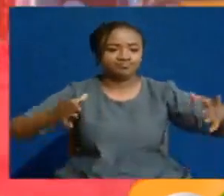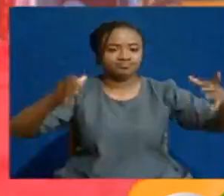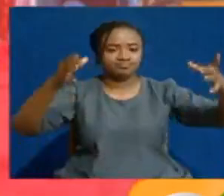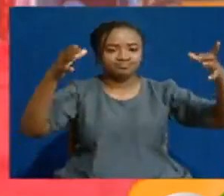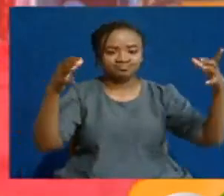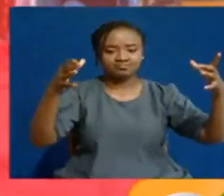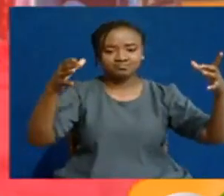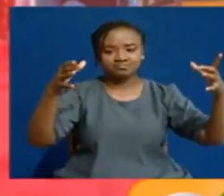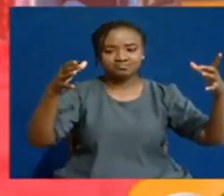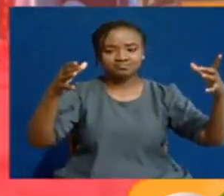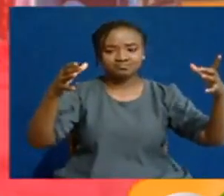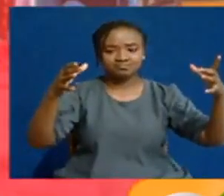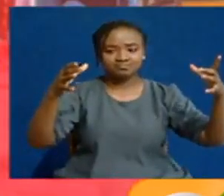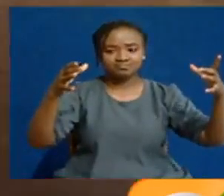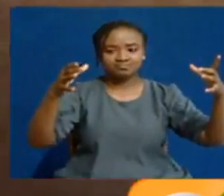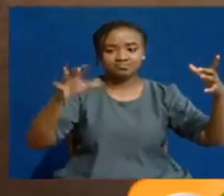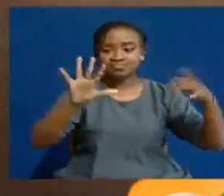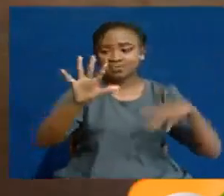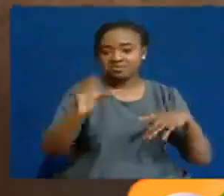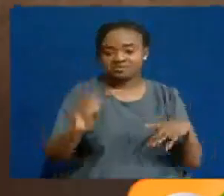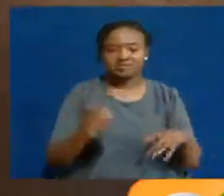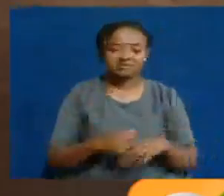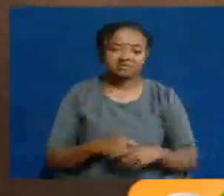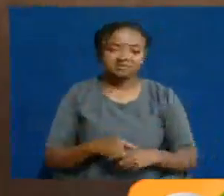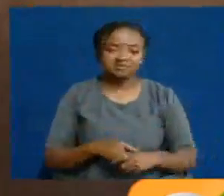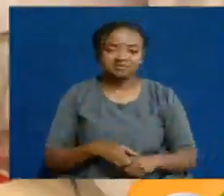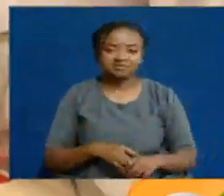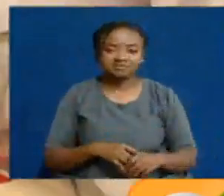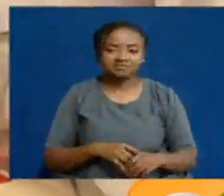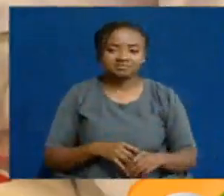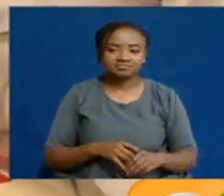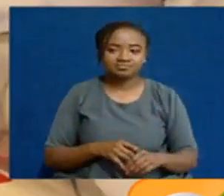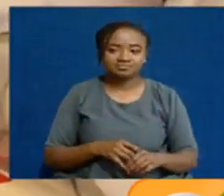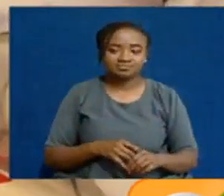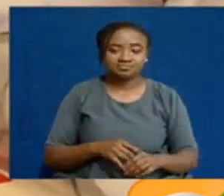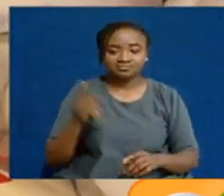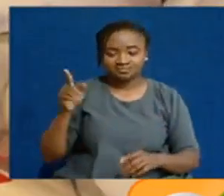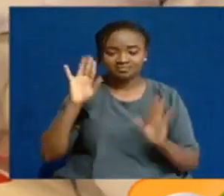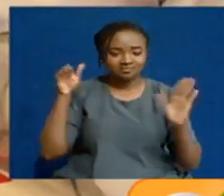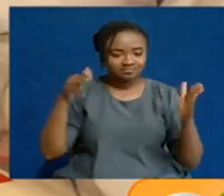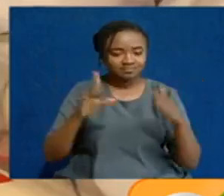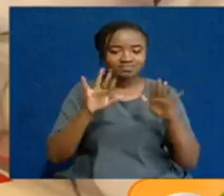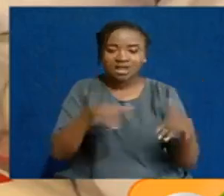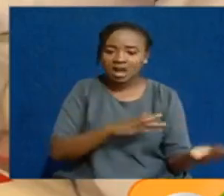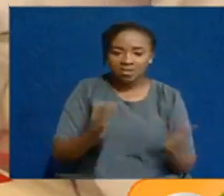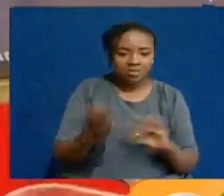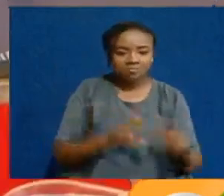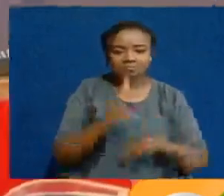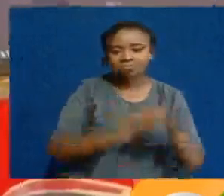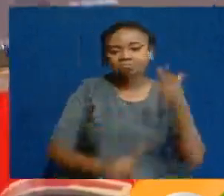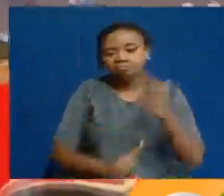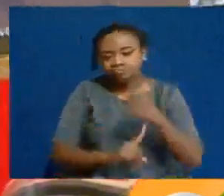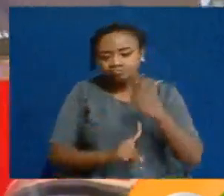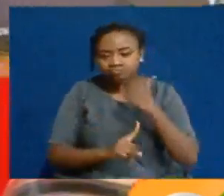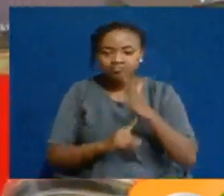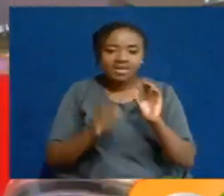gunia karibu 50. Maonyesho ya mwaka huu yalitilia mkazo matumizi ya teknolojia za kisasa na mbinu